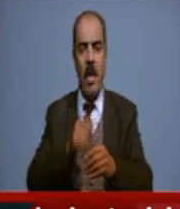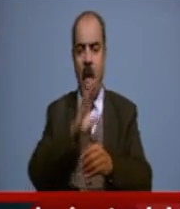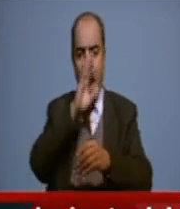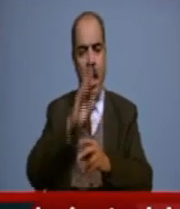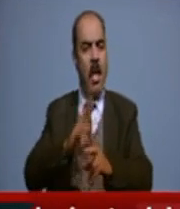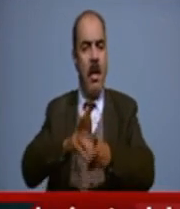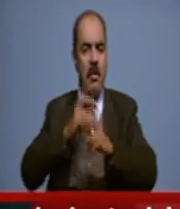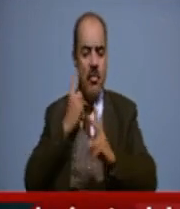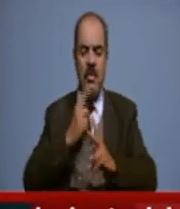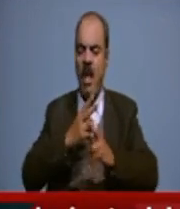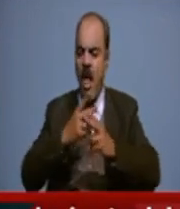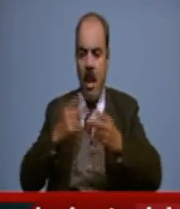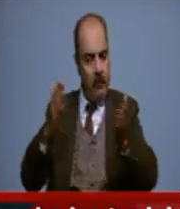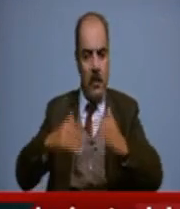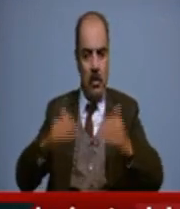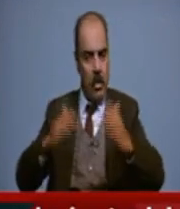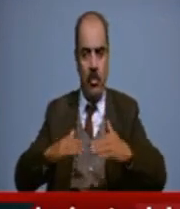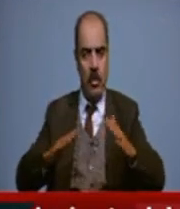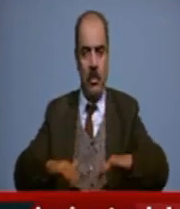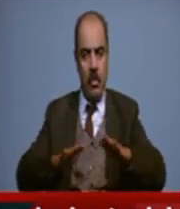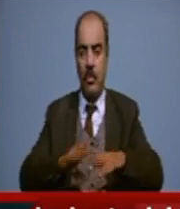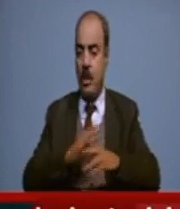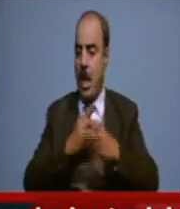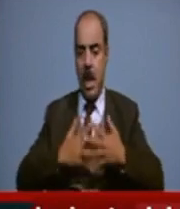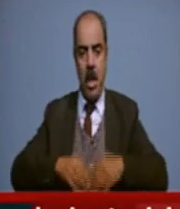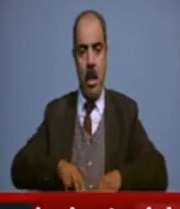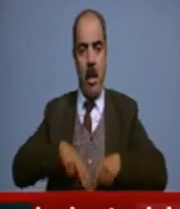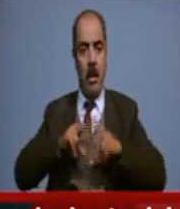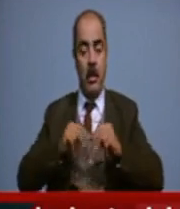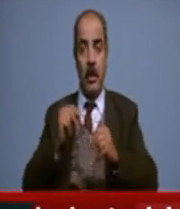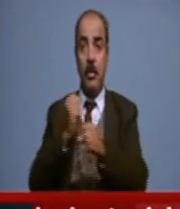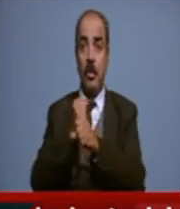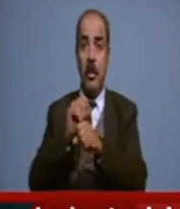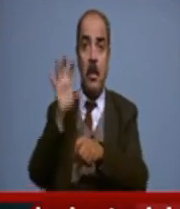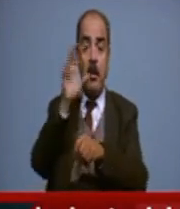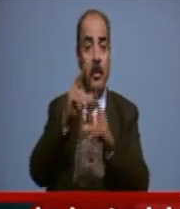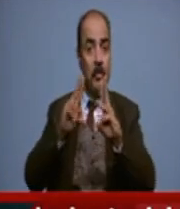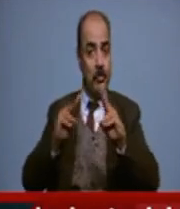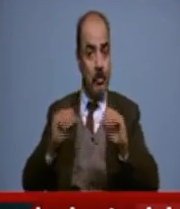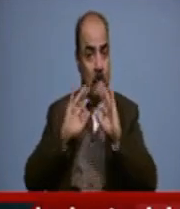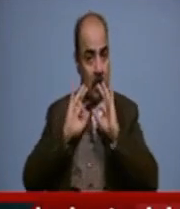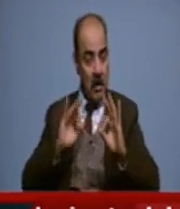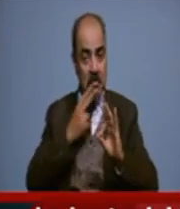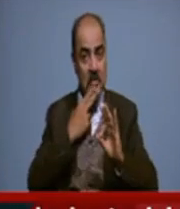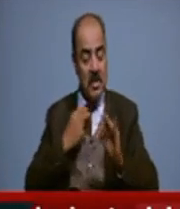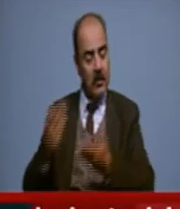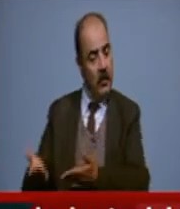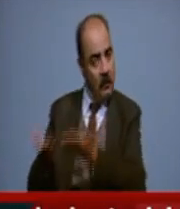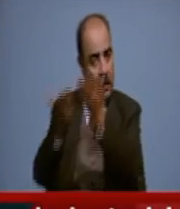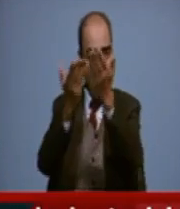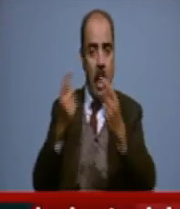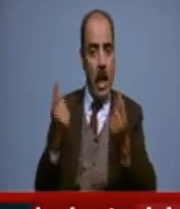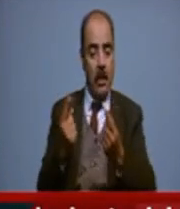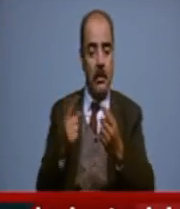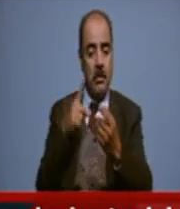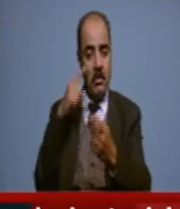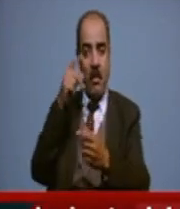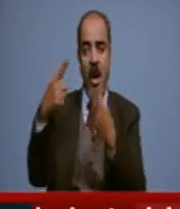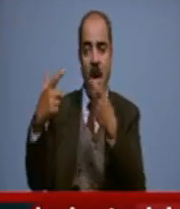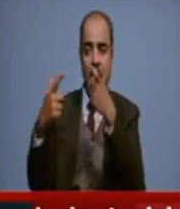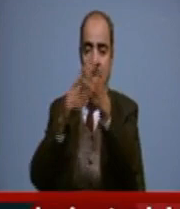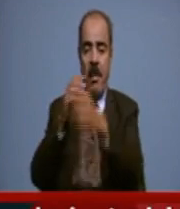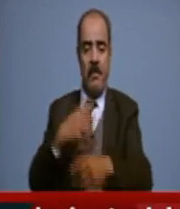بيعيشوا كمواطنين داخل بلدنا الى ان تتحسن ظروفهم او طبقا للواقع الصعب اللي هم جايين منه في